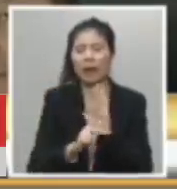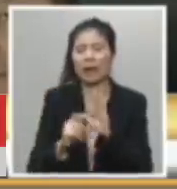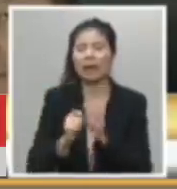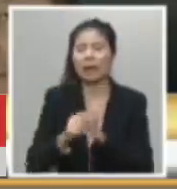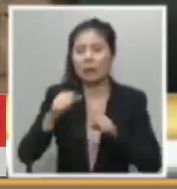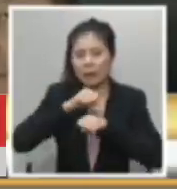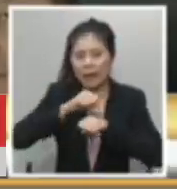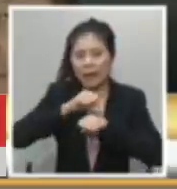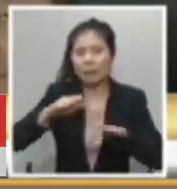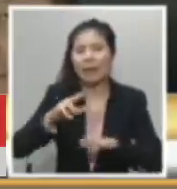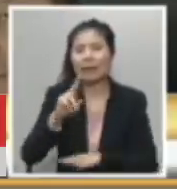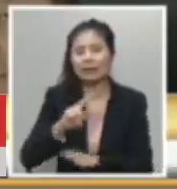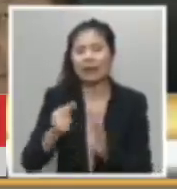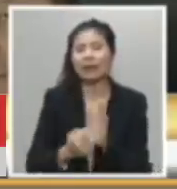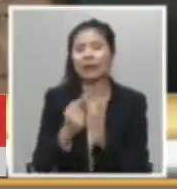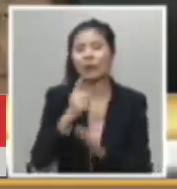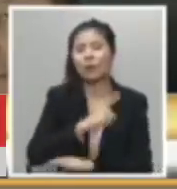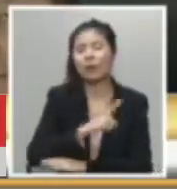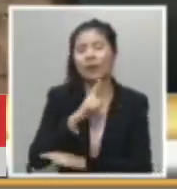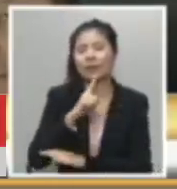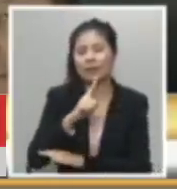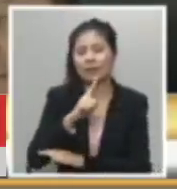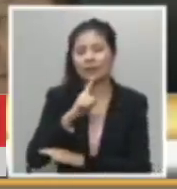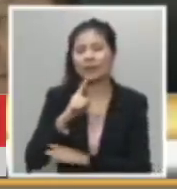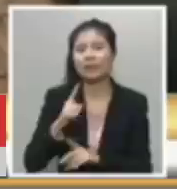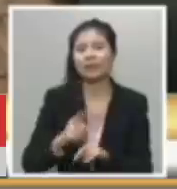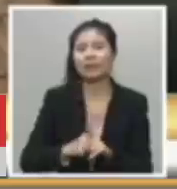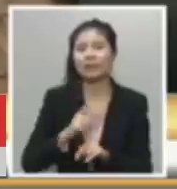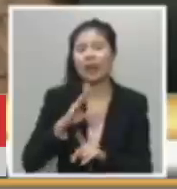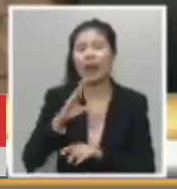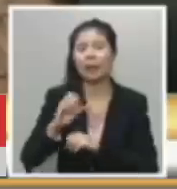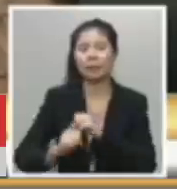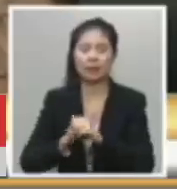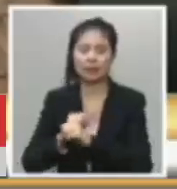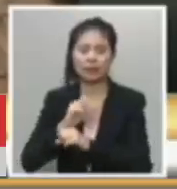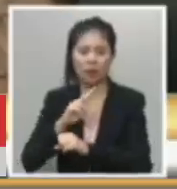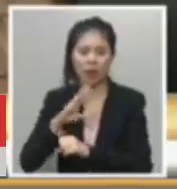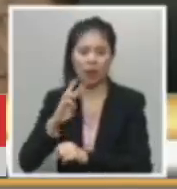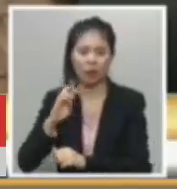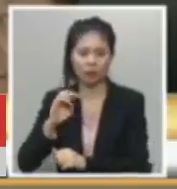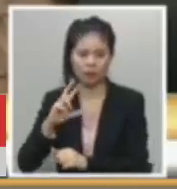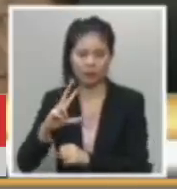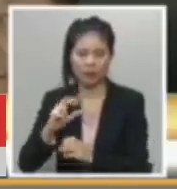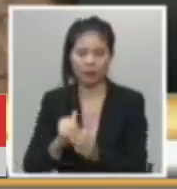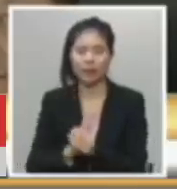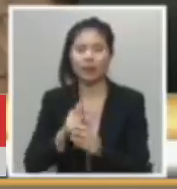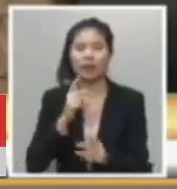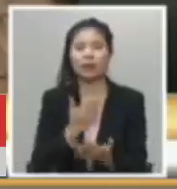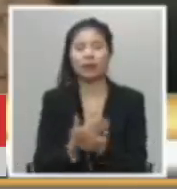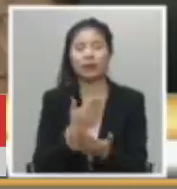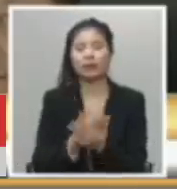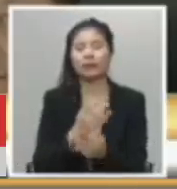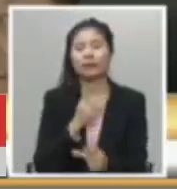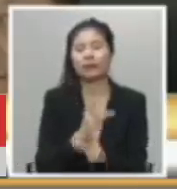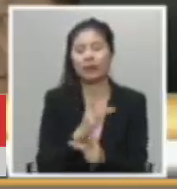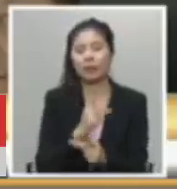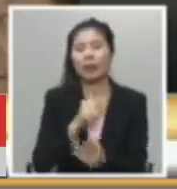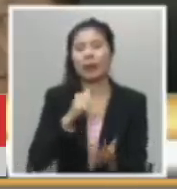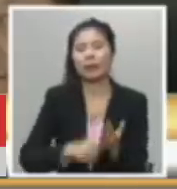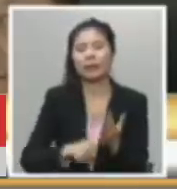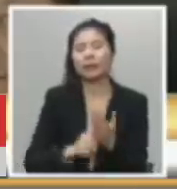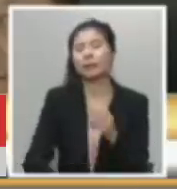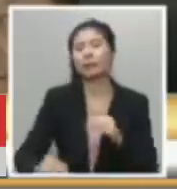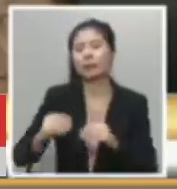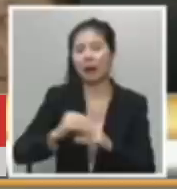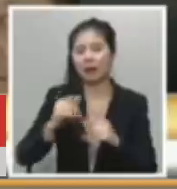คมปี2563นี้คาดการว่าจะได้จัดเก็บรายได้เพิ่มขึ้นแต่ในความเ